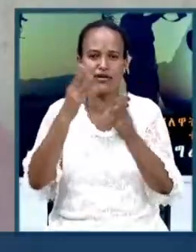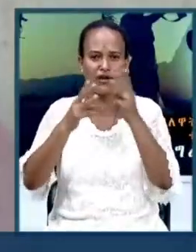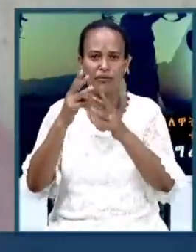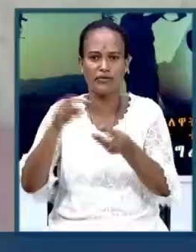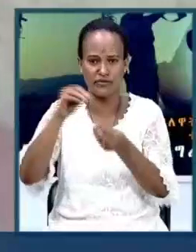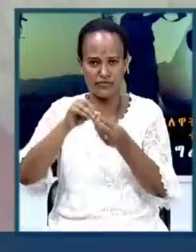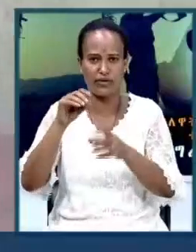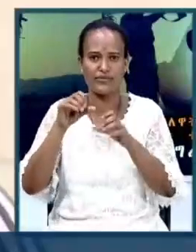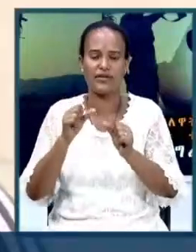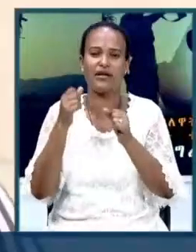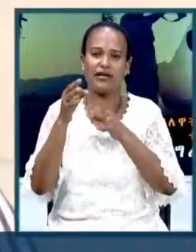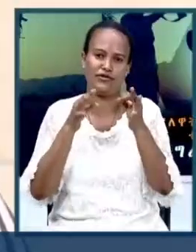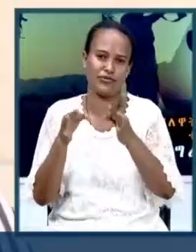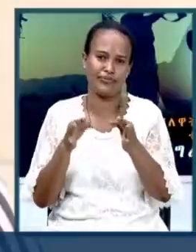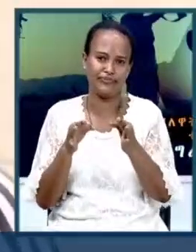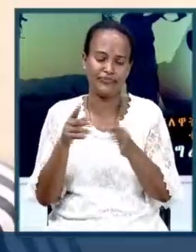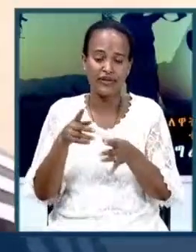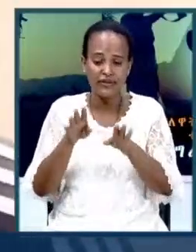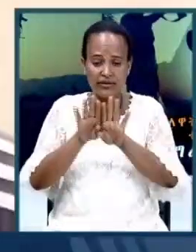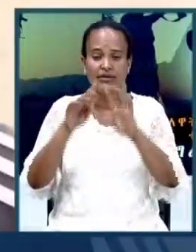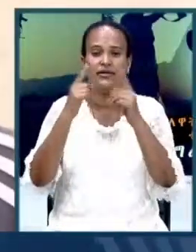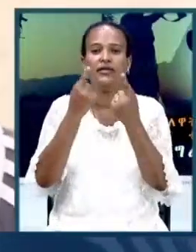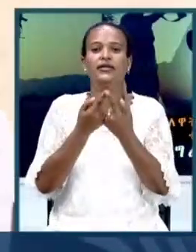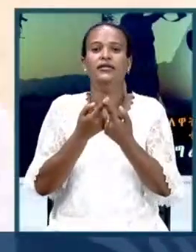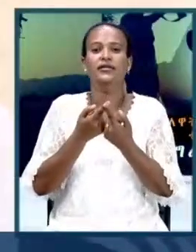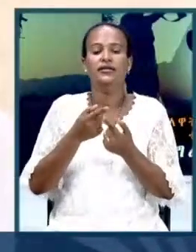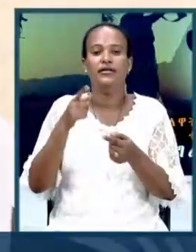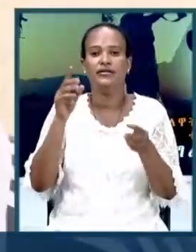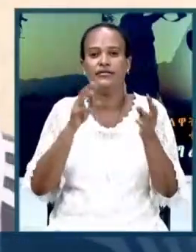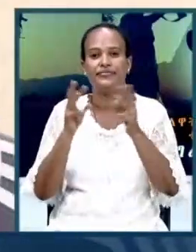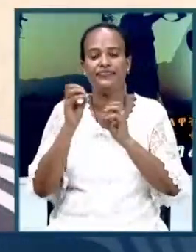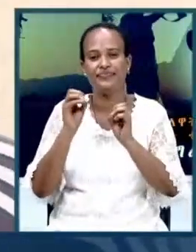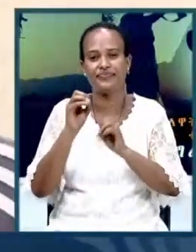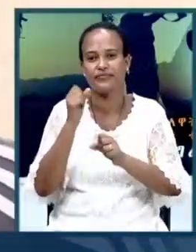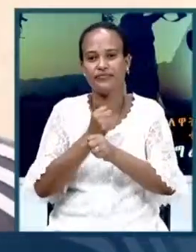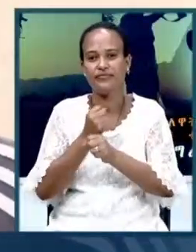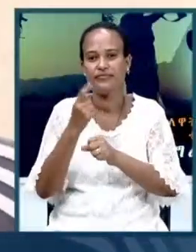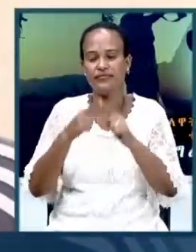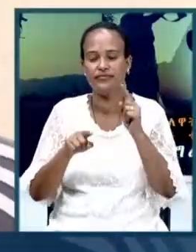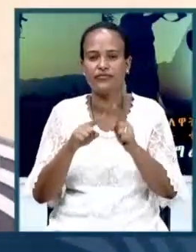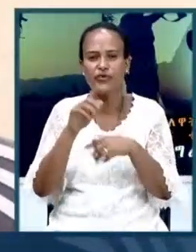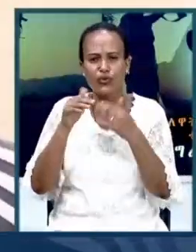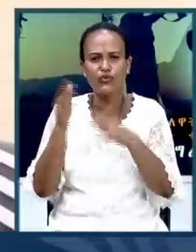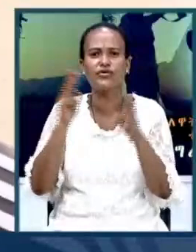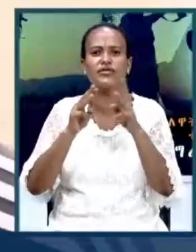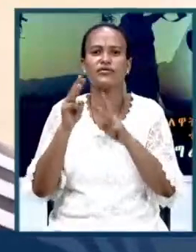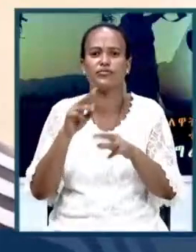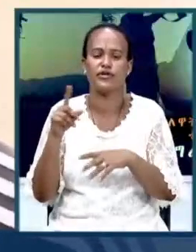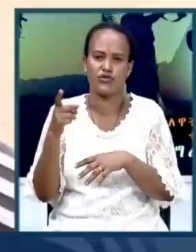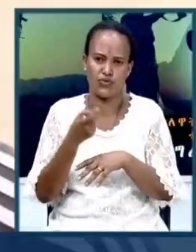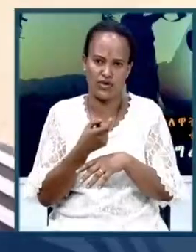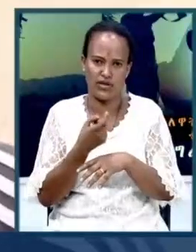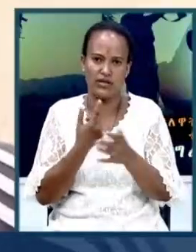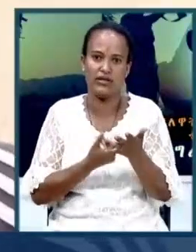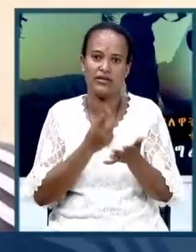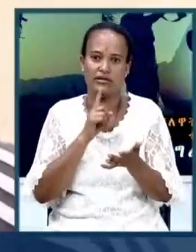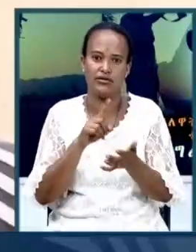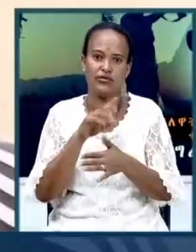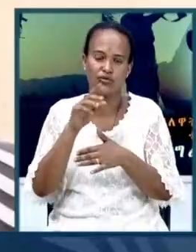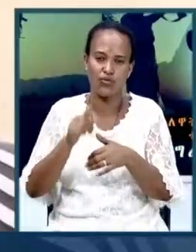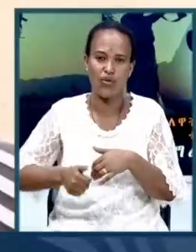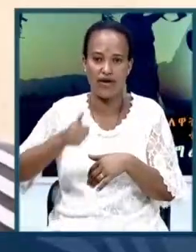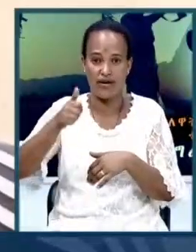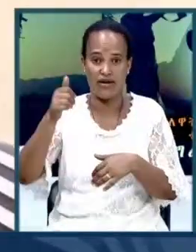ከም ዝኽኣለ ገሊፆም ኣብቲ ክባን ዕፅዋን ኮይንካ ምንም ክሰርሕ ኣይከኣልናን ኩሉ ፅጉም ስለ ዝኾነ ነዚ እዩ እቲ ዋና